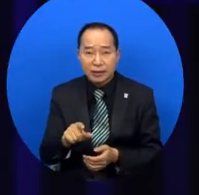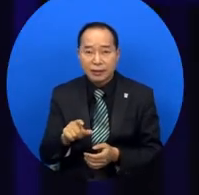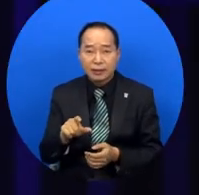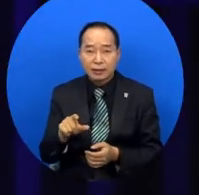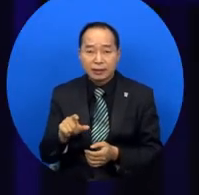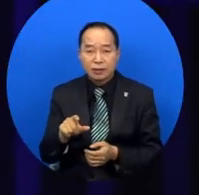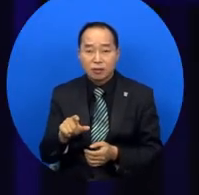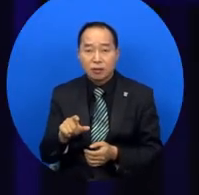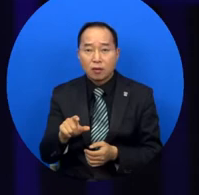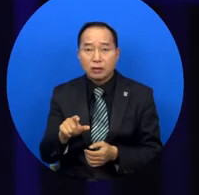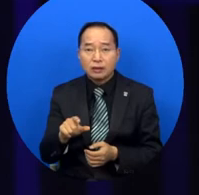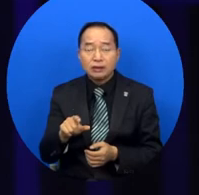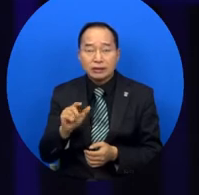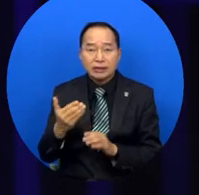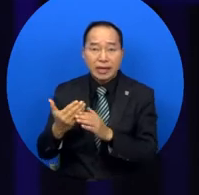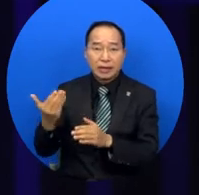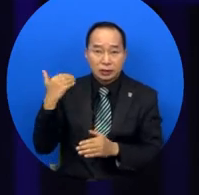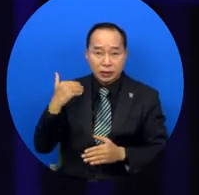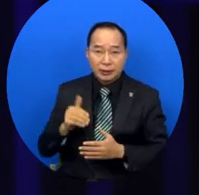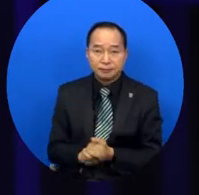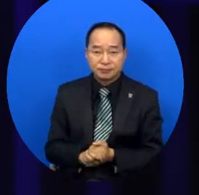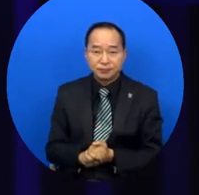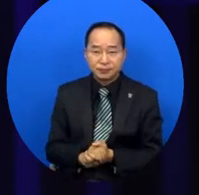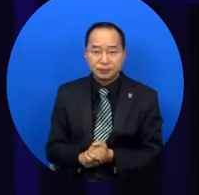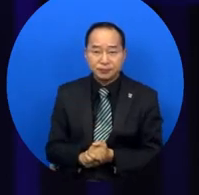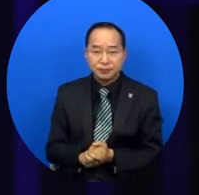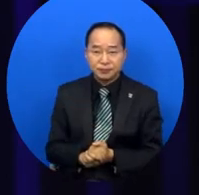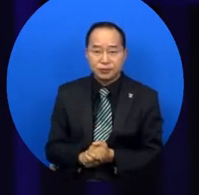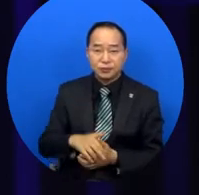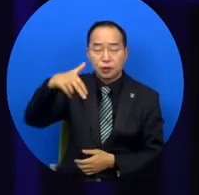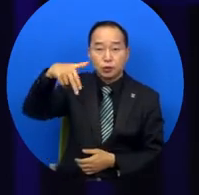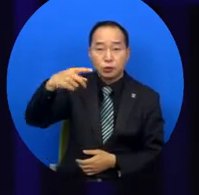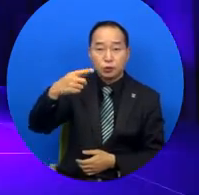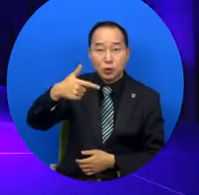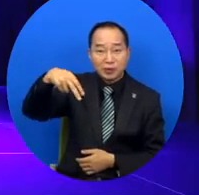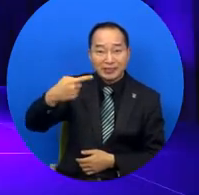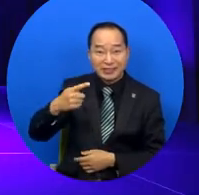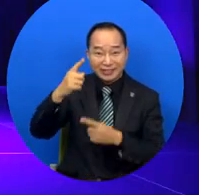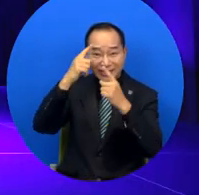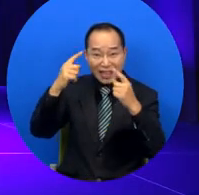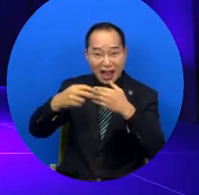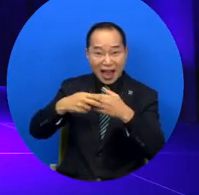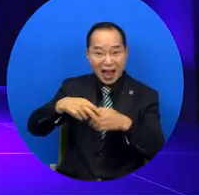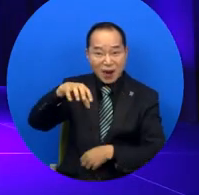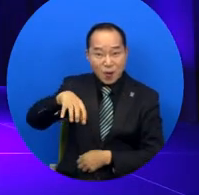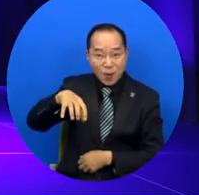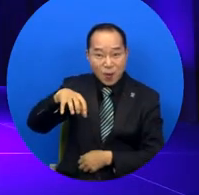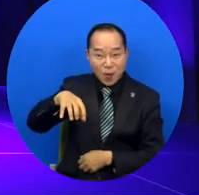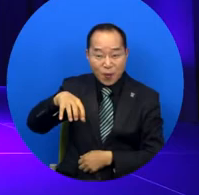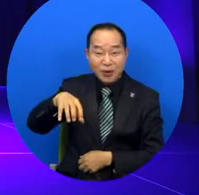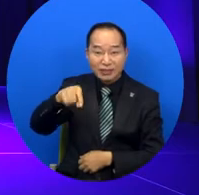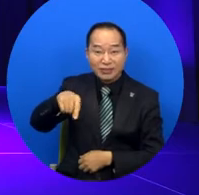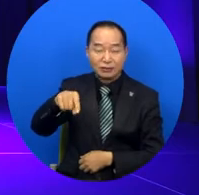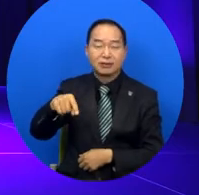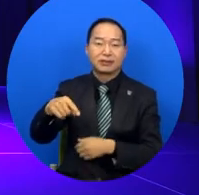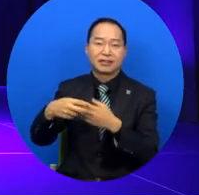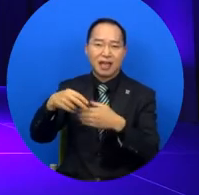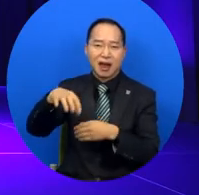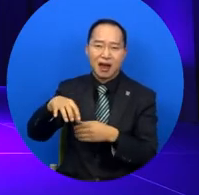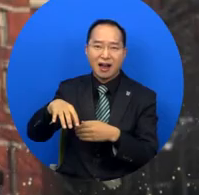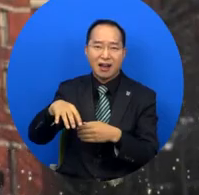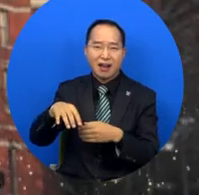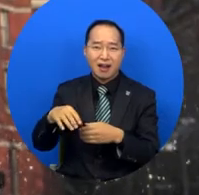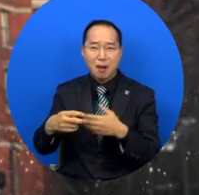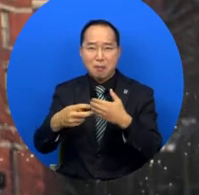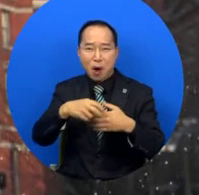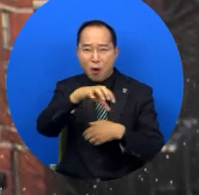그때 그 쓰기 전까지 제가 어디 있었냐면은 존스 홉킨스 유니버시티 메디컬 스쿨에